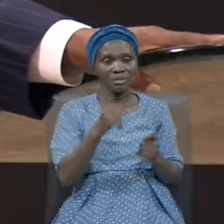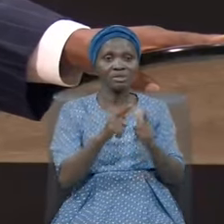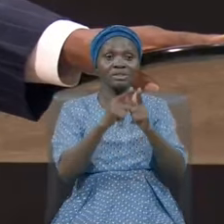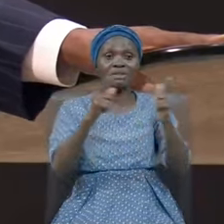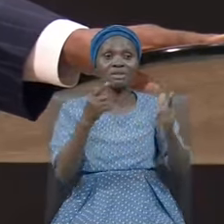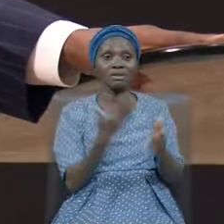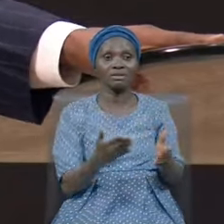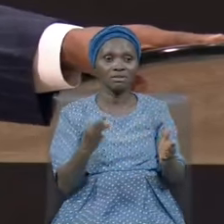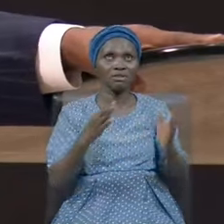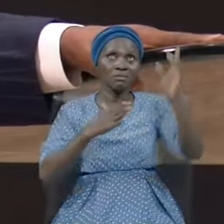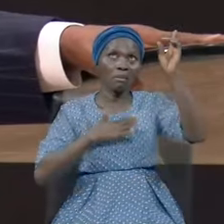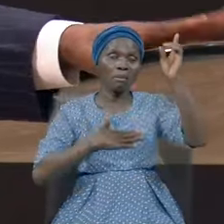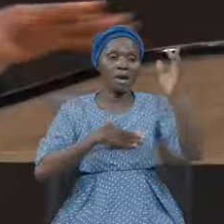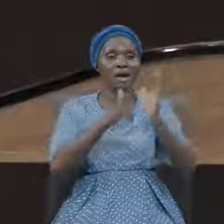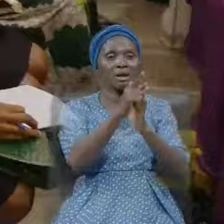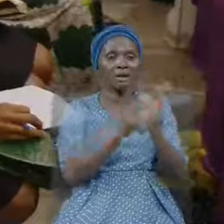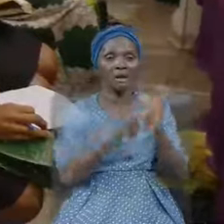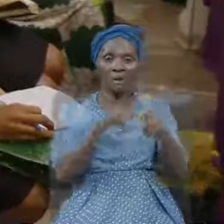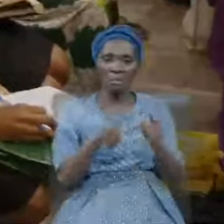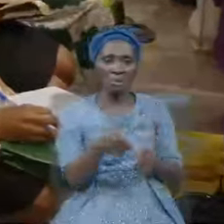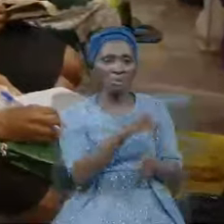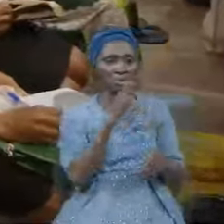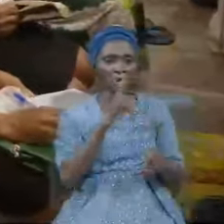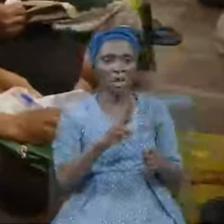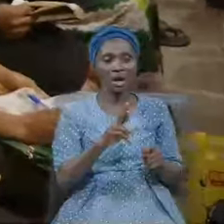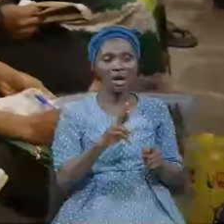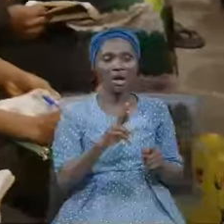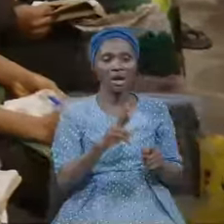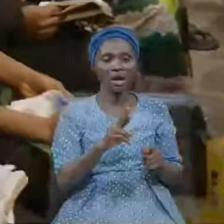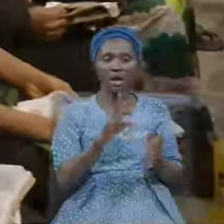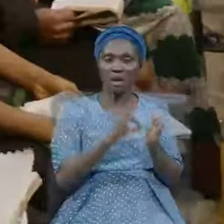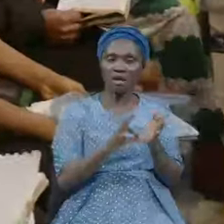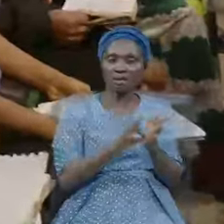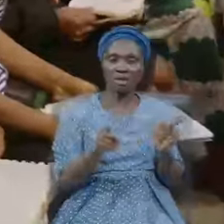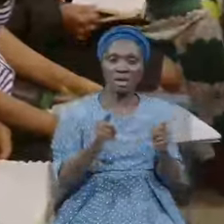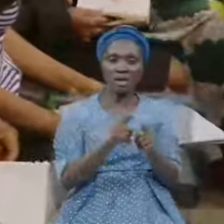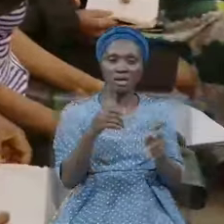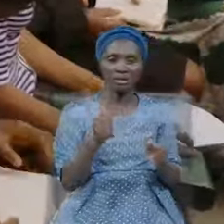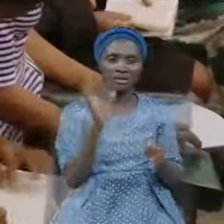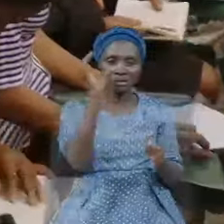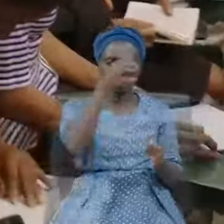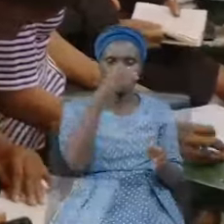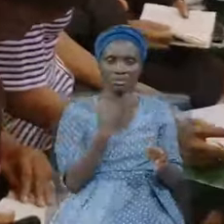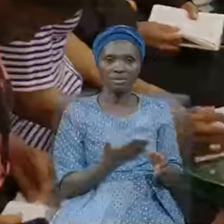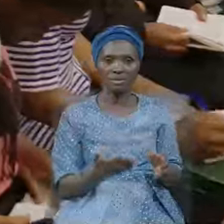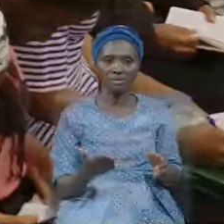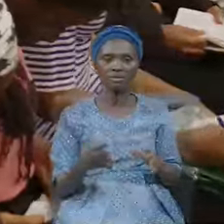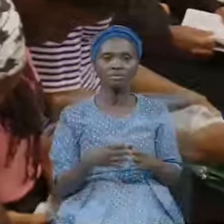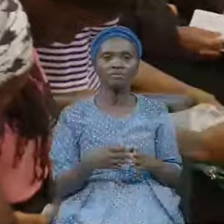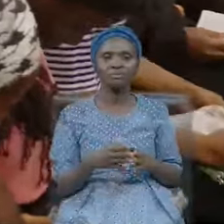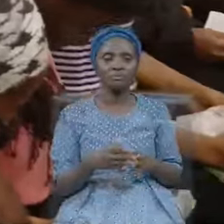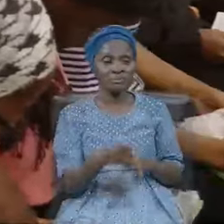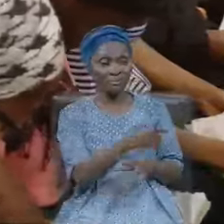12, que j'écrive pour lui toutes les ordonnances de ma loi, elles sont regardées comme quelque chose